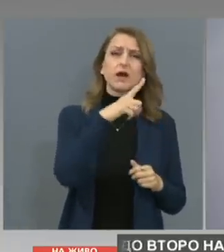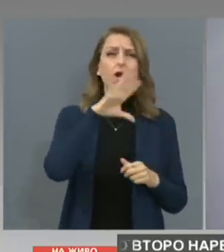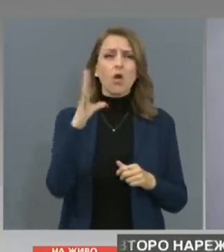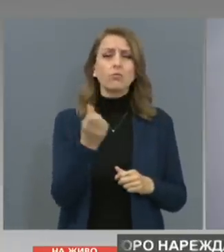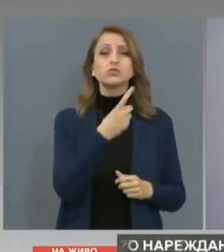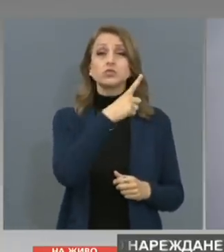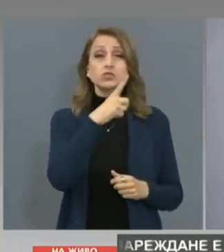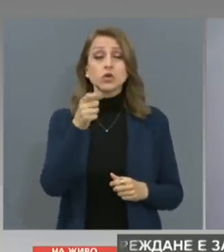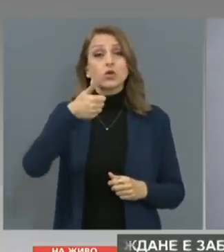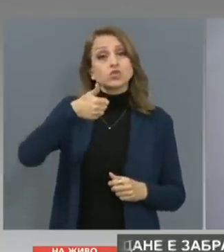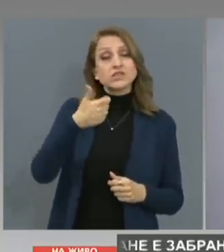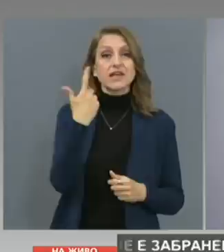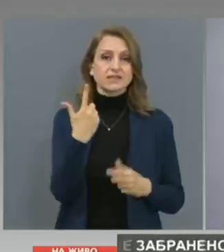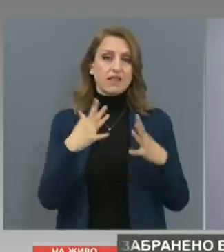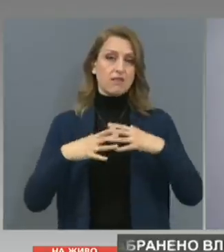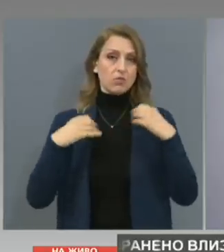167 души стават.